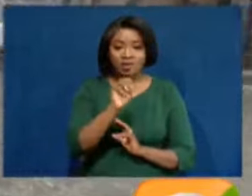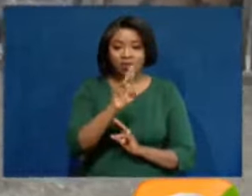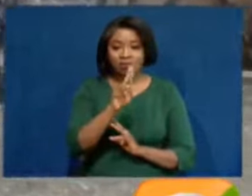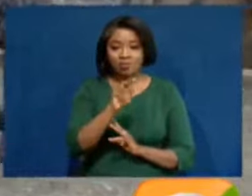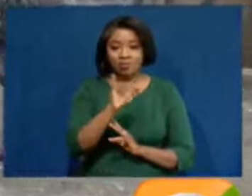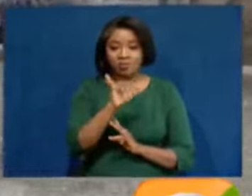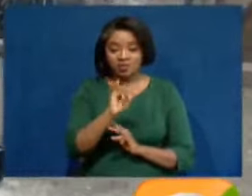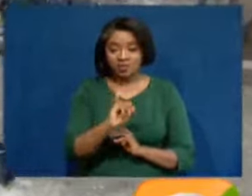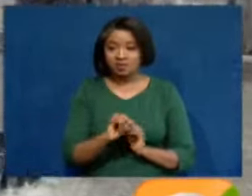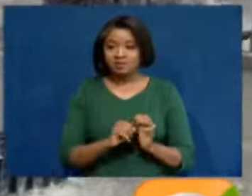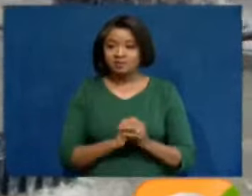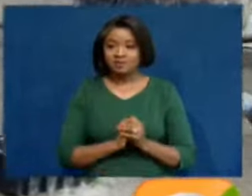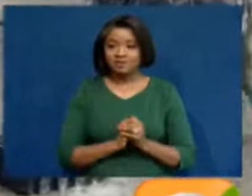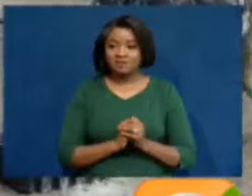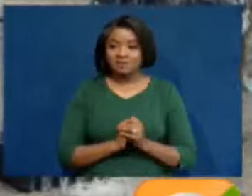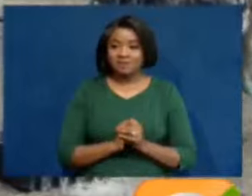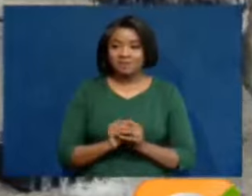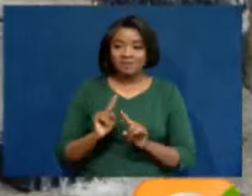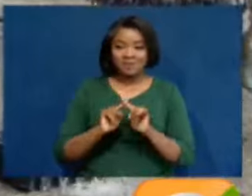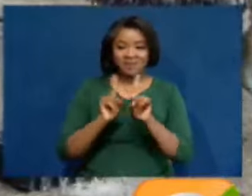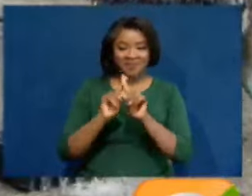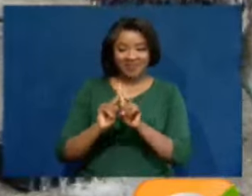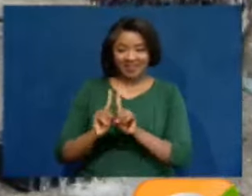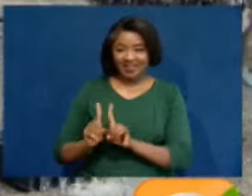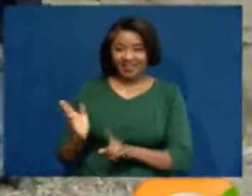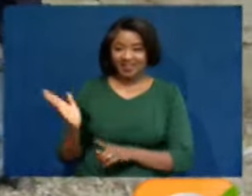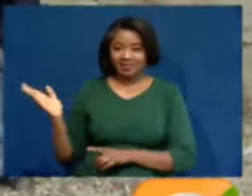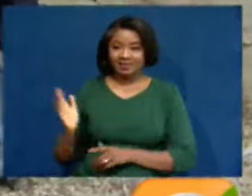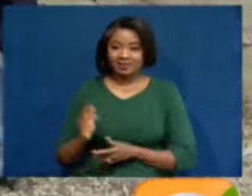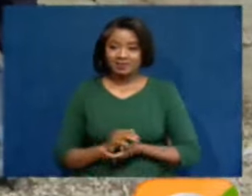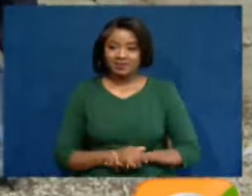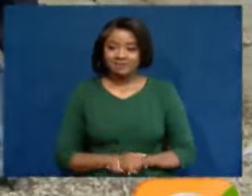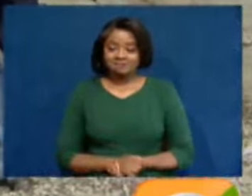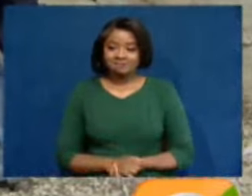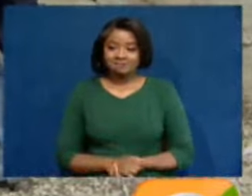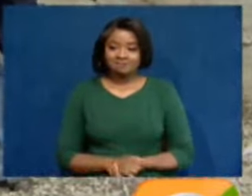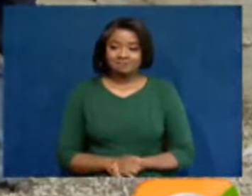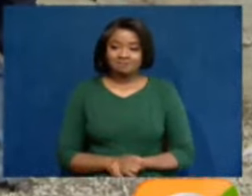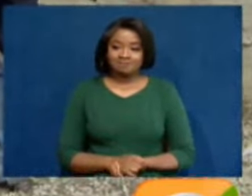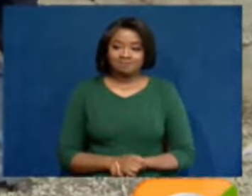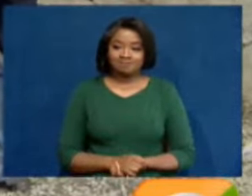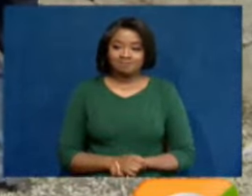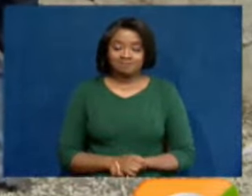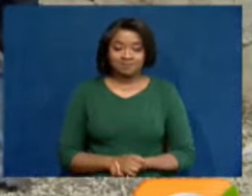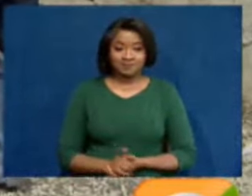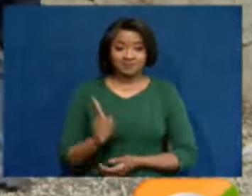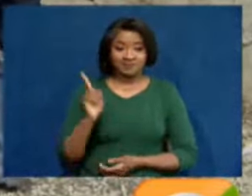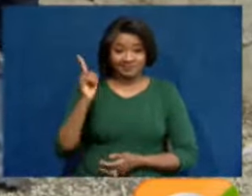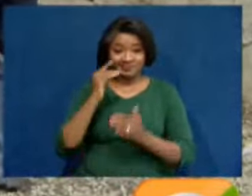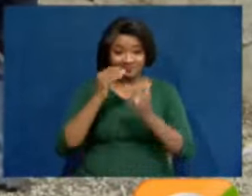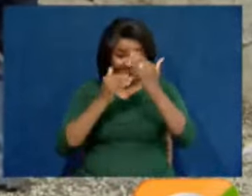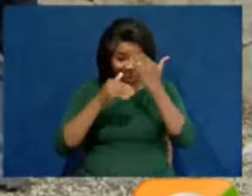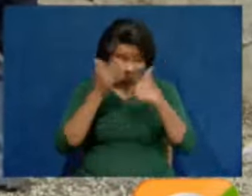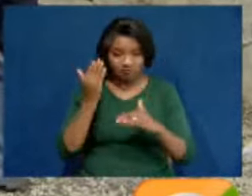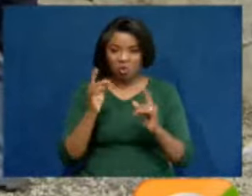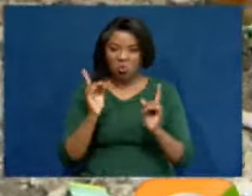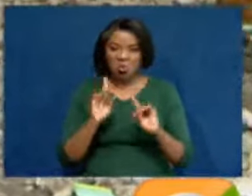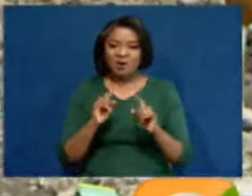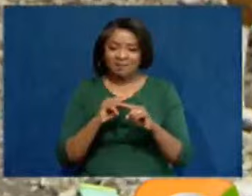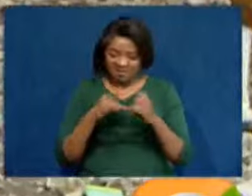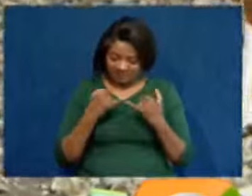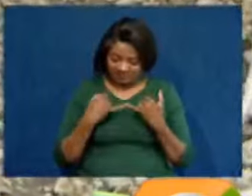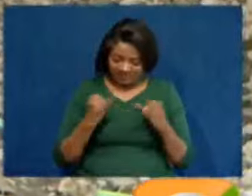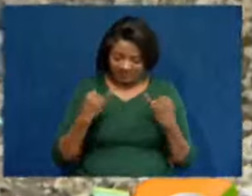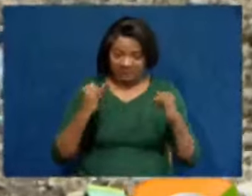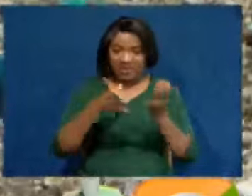lake, tunaona ndege wa mapambo wa kila aina. Japo Shamir si mtaalam, amejizatiti kujua mengi